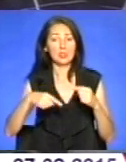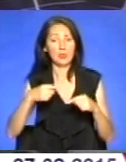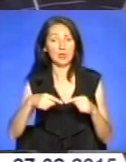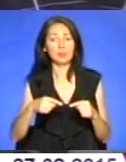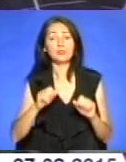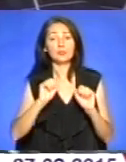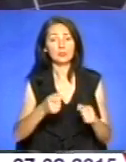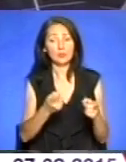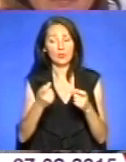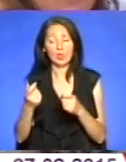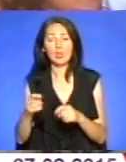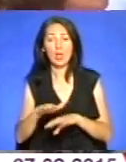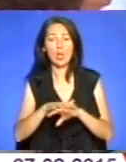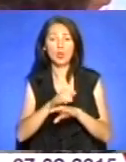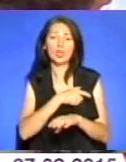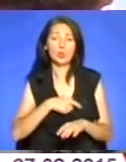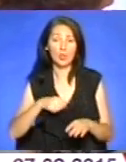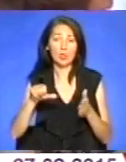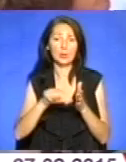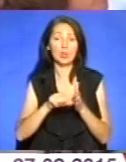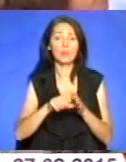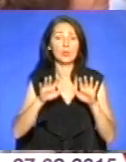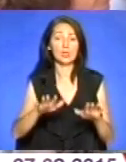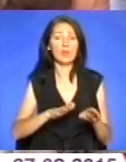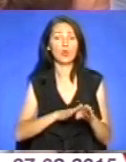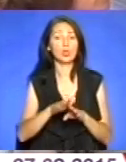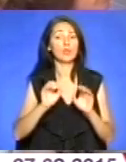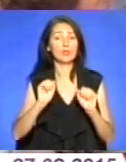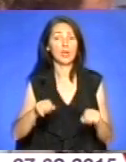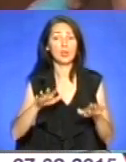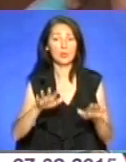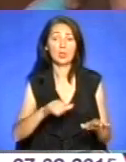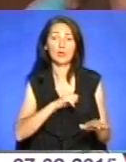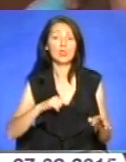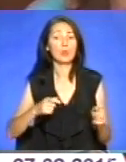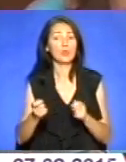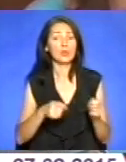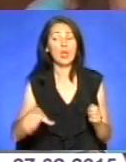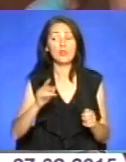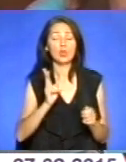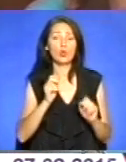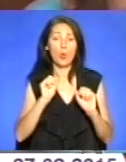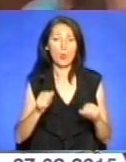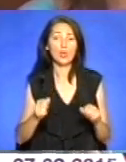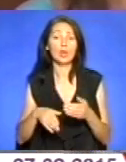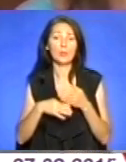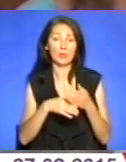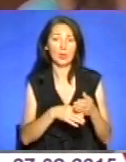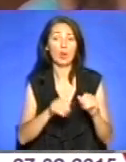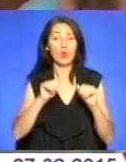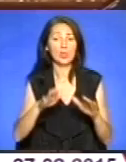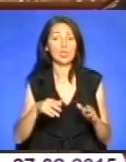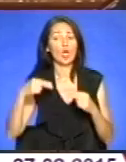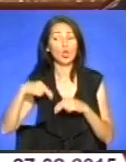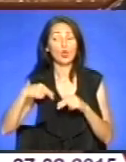народних депутатів і представників місцевої виконавчої влади, місцевого самоврядування, усіх, хто може сприяти у вирішенні трудового колективного